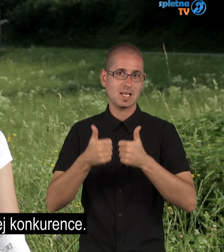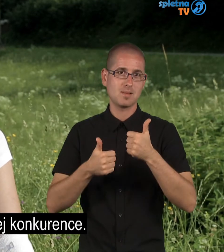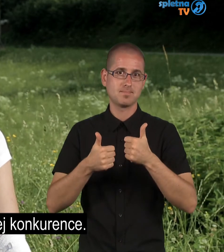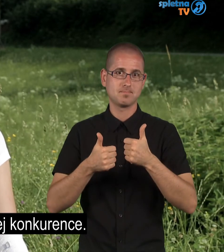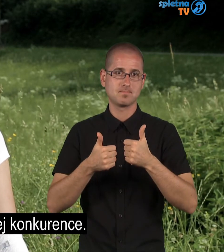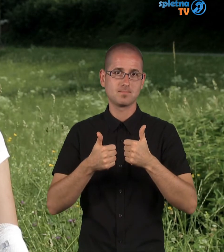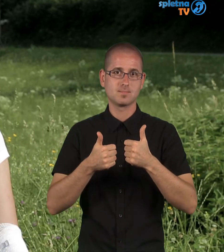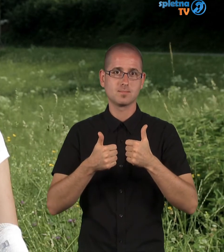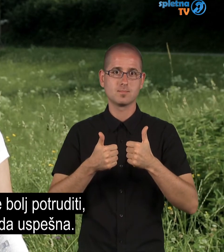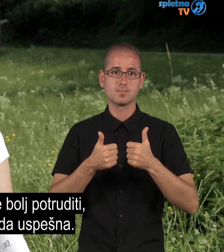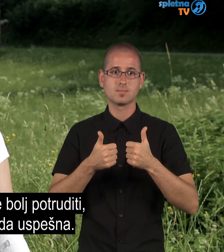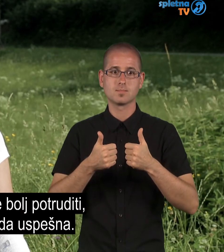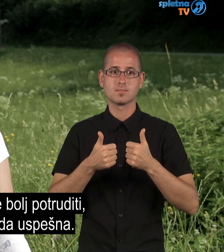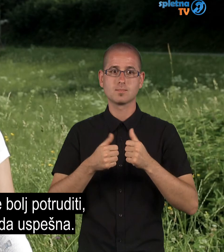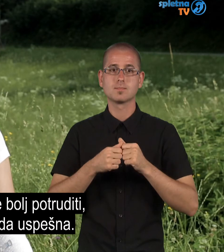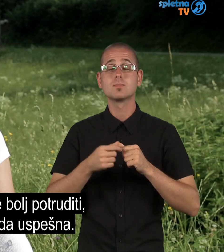konkurence,